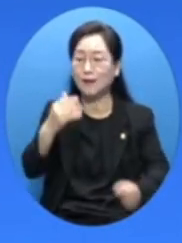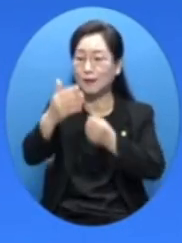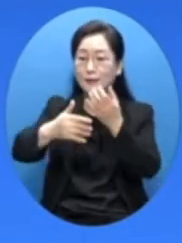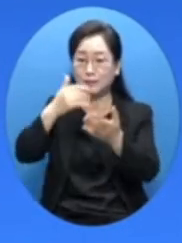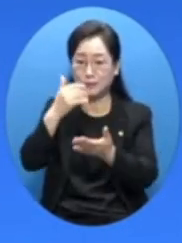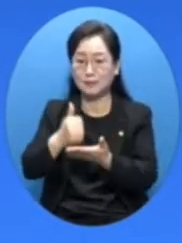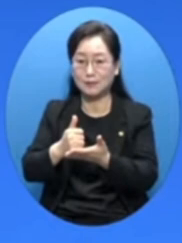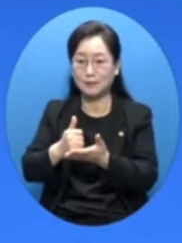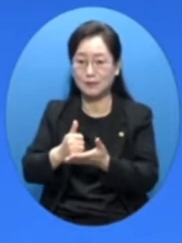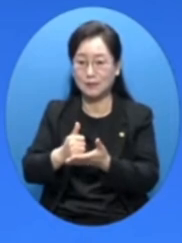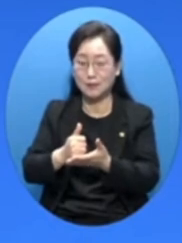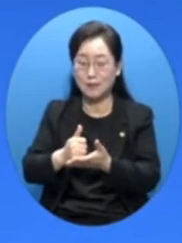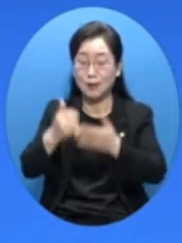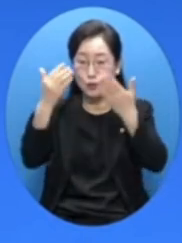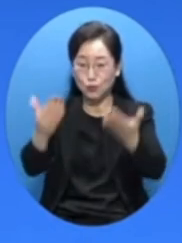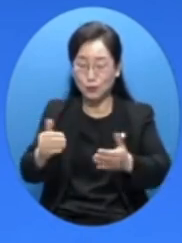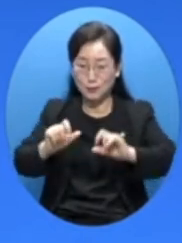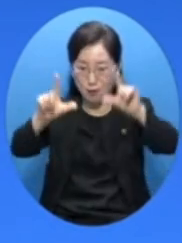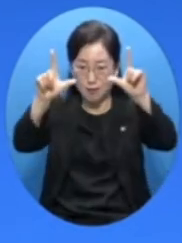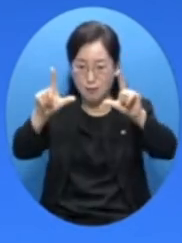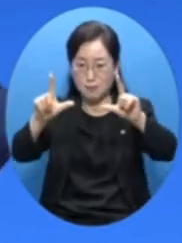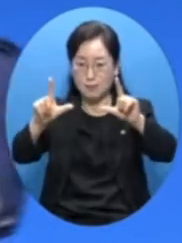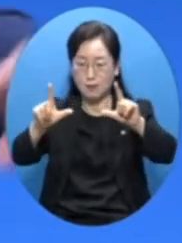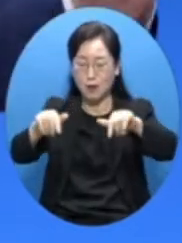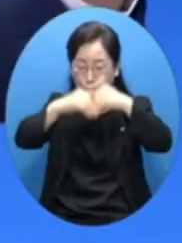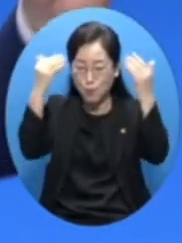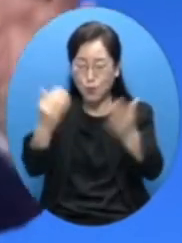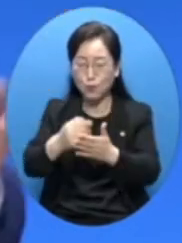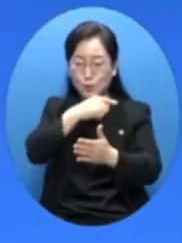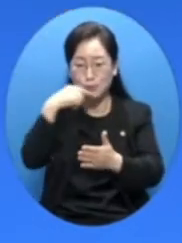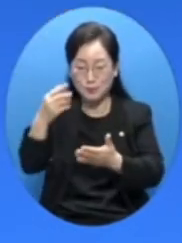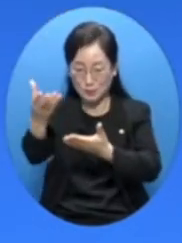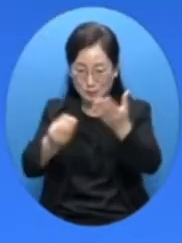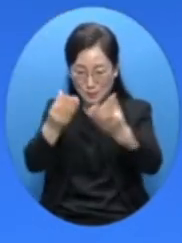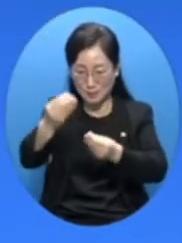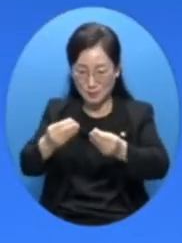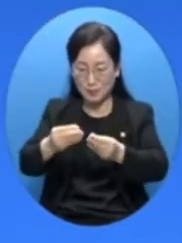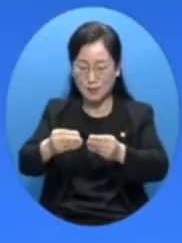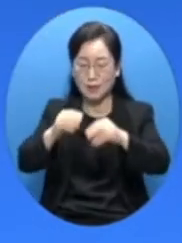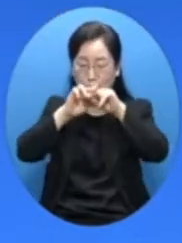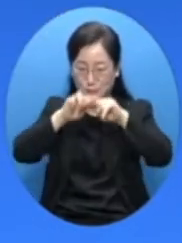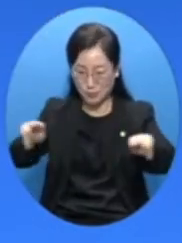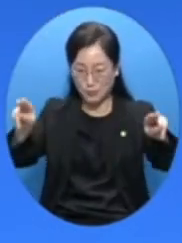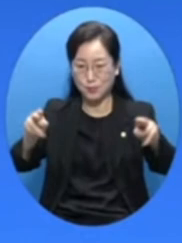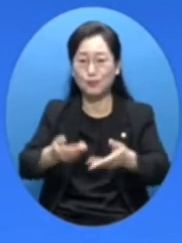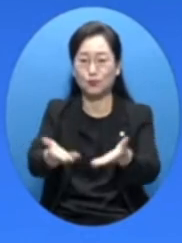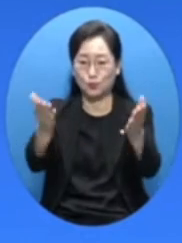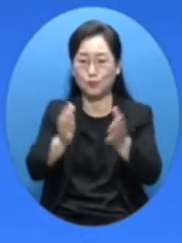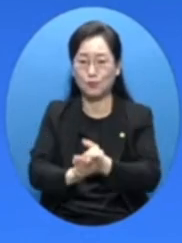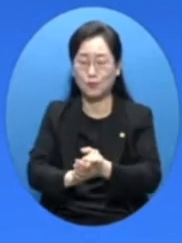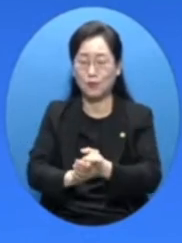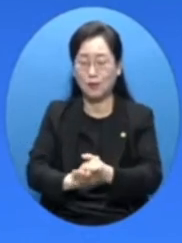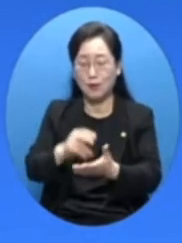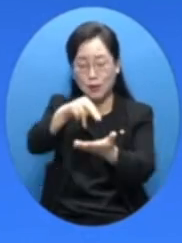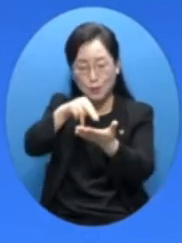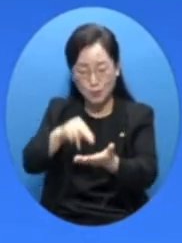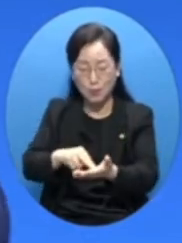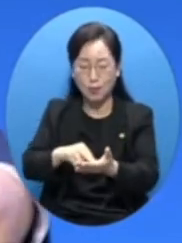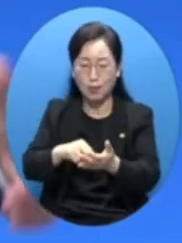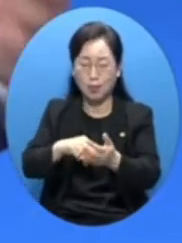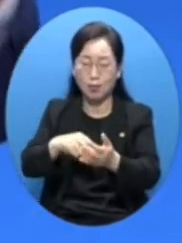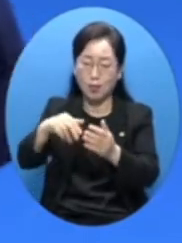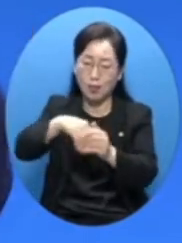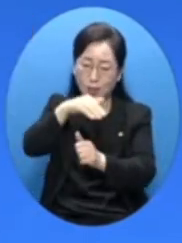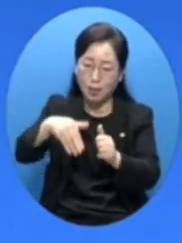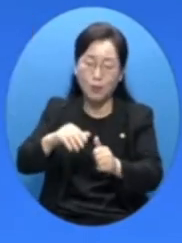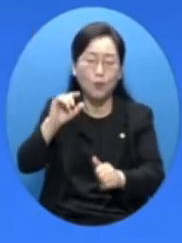하나님께서 희년의 축복을 통해서 모든 빚인 것을 다 탕감해 주신 것입니다. 여러 가지 형편이 어려워서